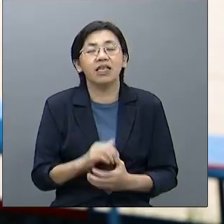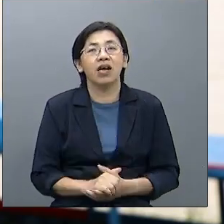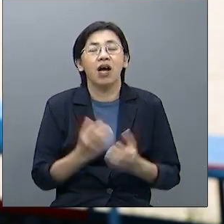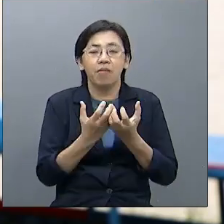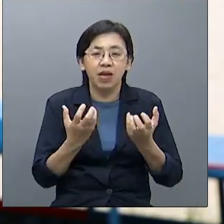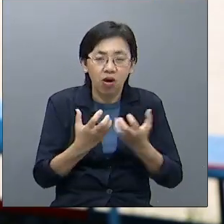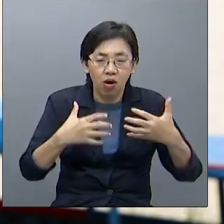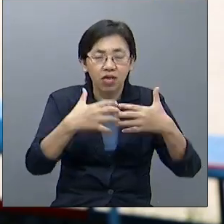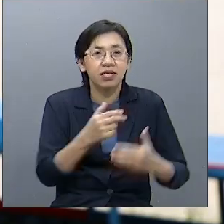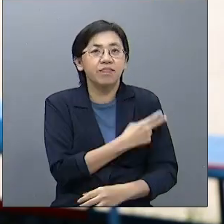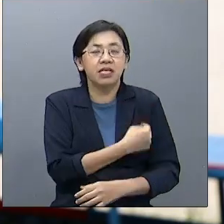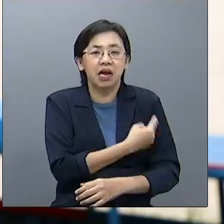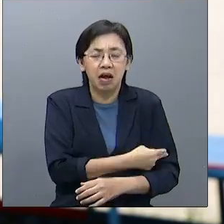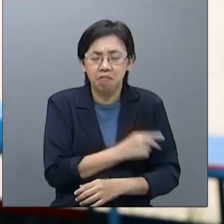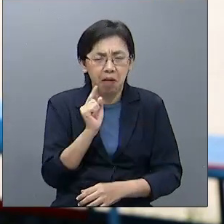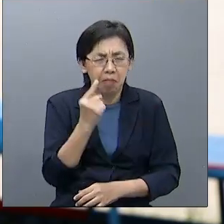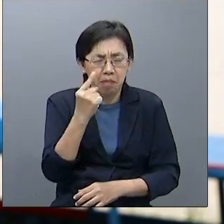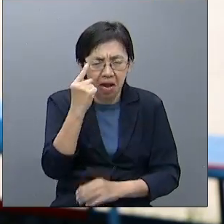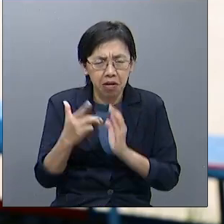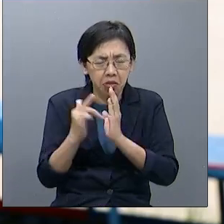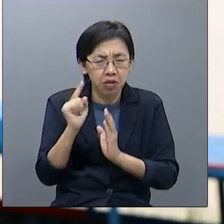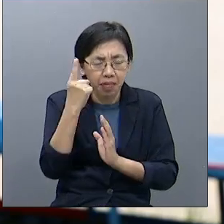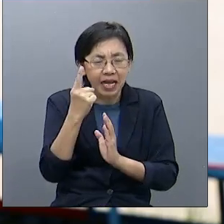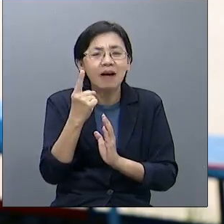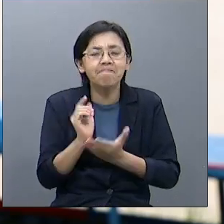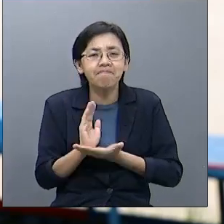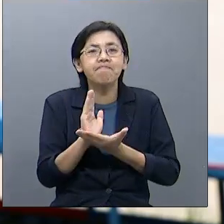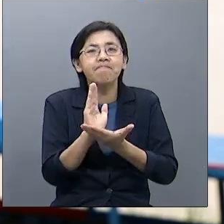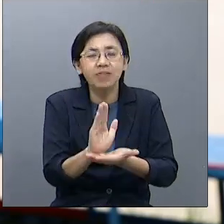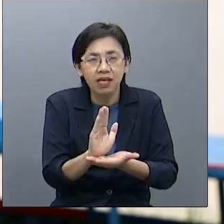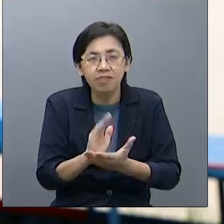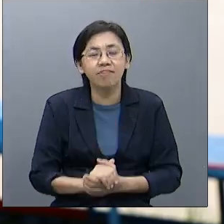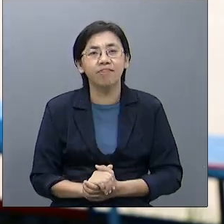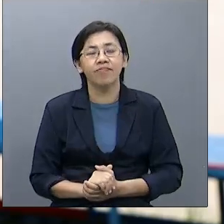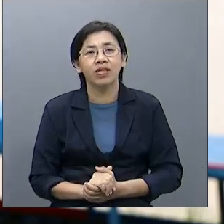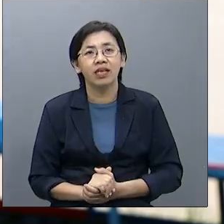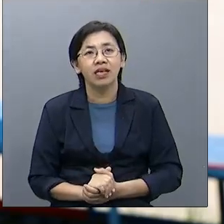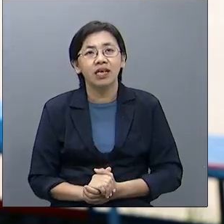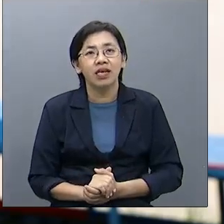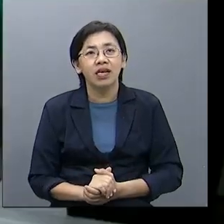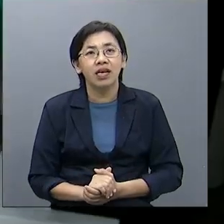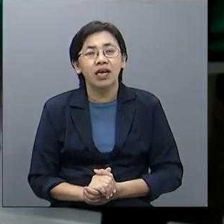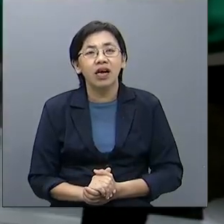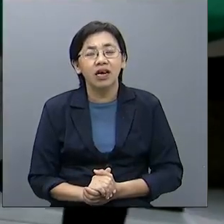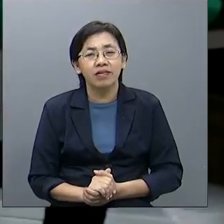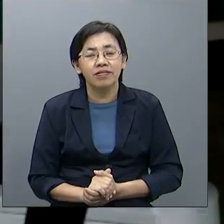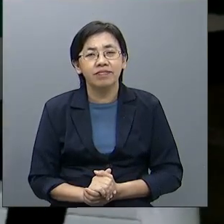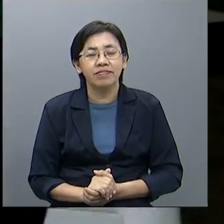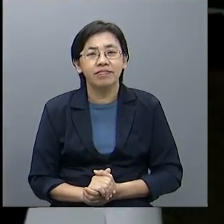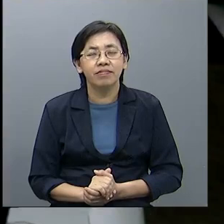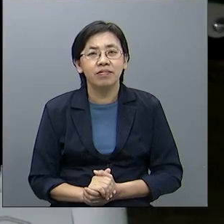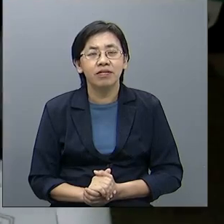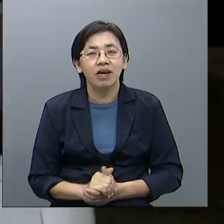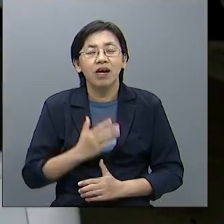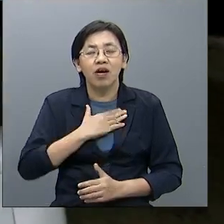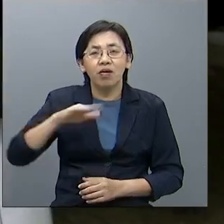ทย์ที่ท่านสมัยให้หมอแข่งคำวันตามที่พวกเราได้ขึ้นแผนกันไว้ในเมื่อก่อนนั้นเนาะถือว่าพวกเ